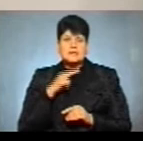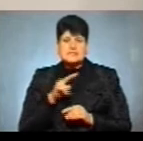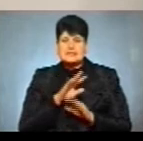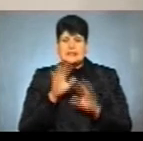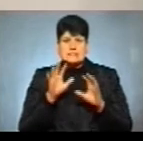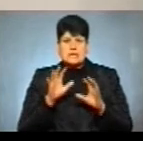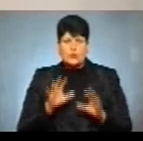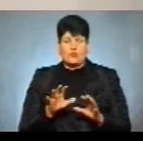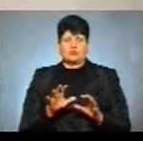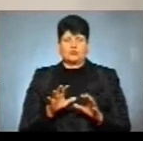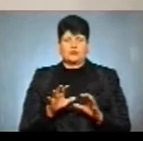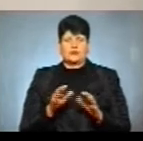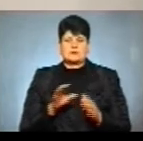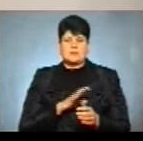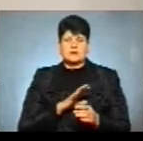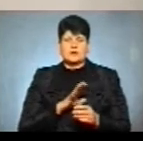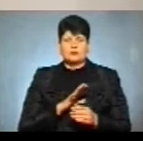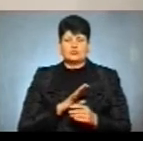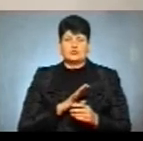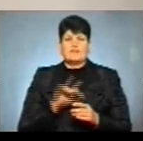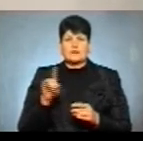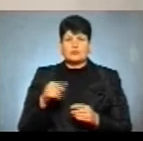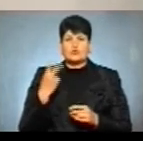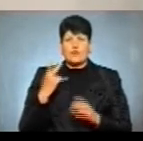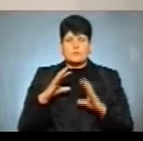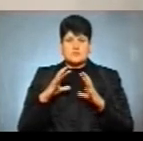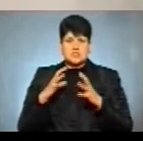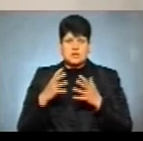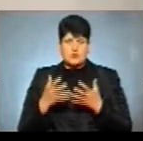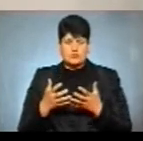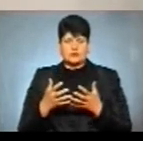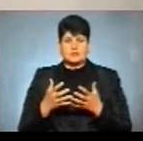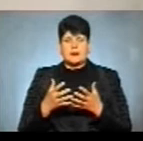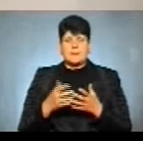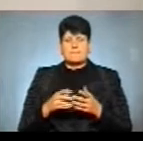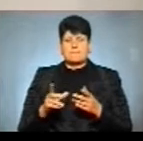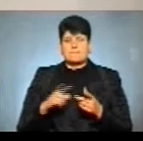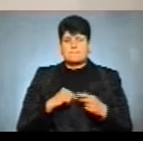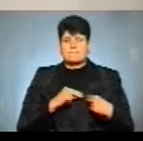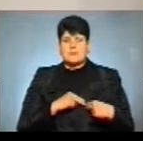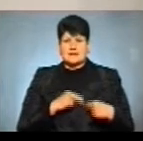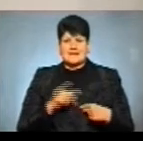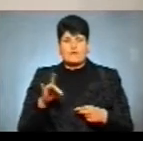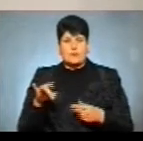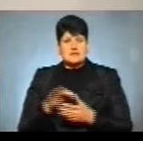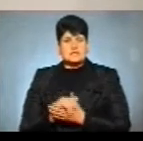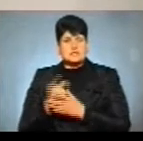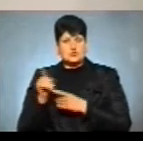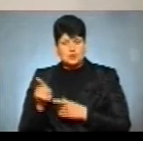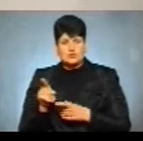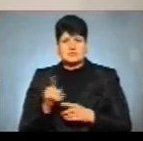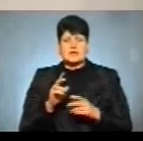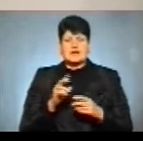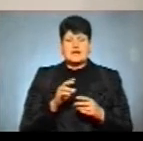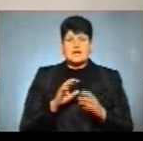незаконного збагачення була вимогою одразу двох наших міжнародних партнерів – це Міжнародного валютного фонду та Європейського Союзу. І